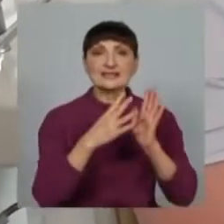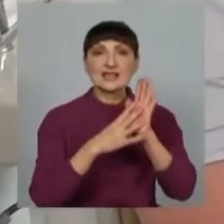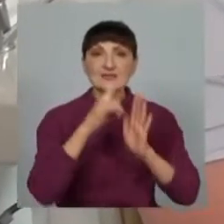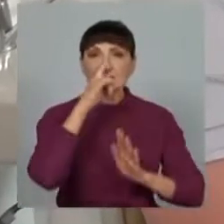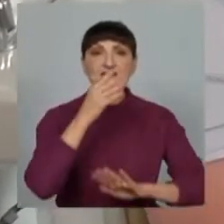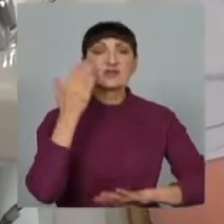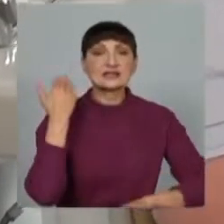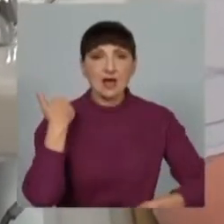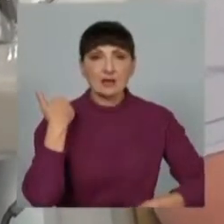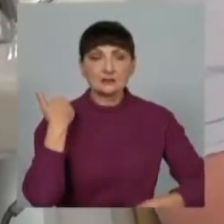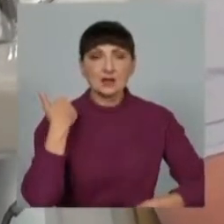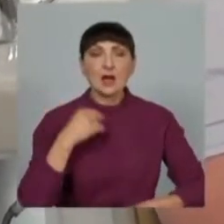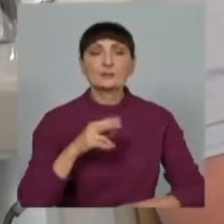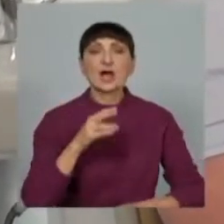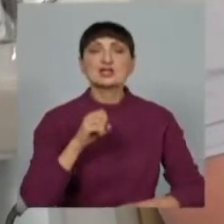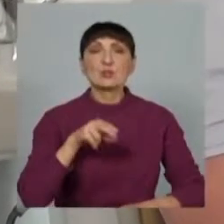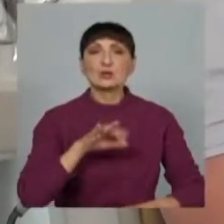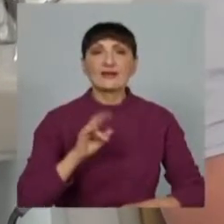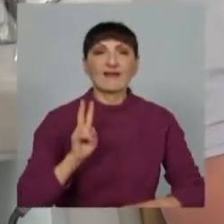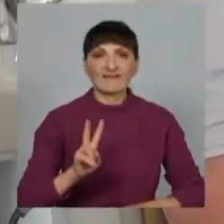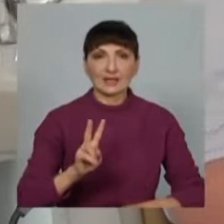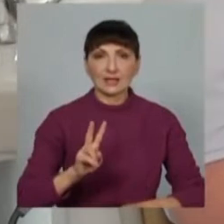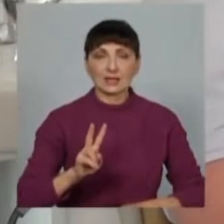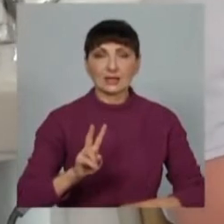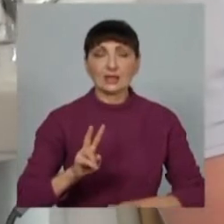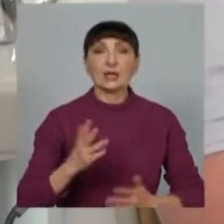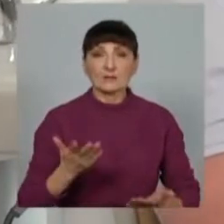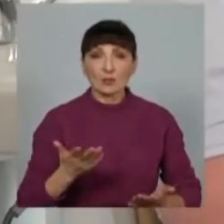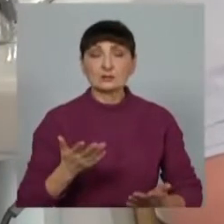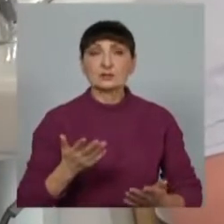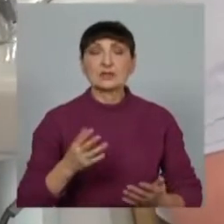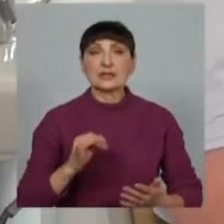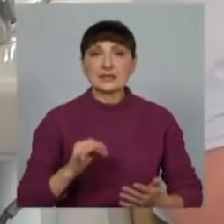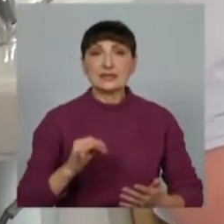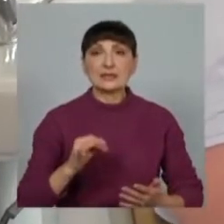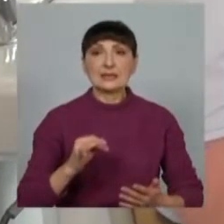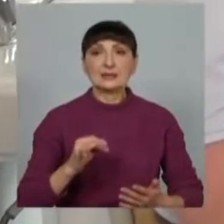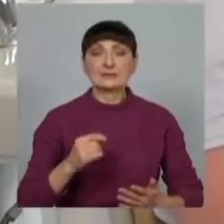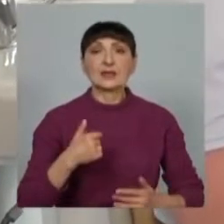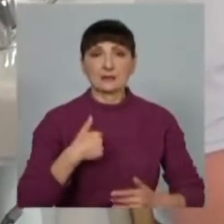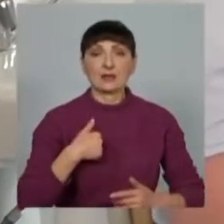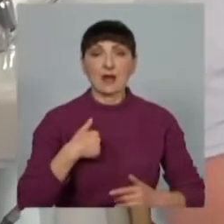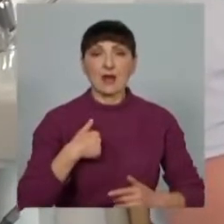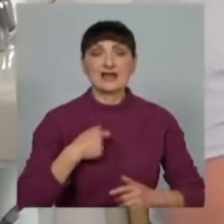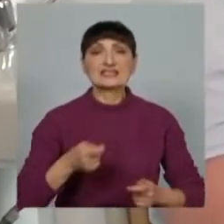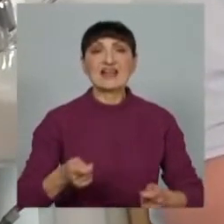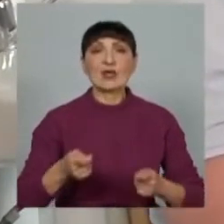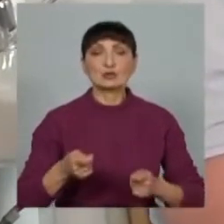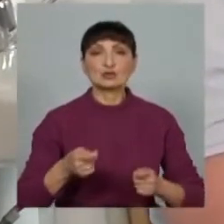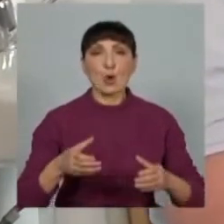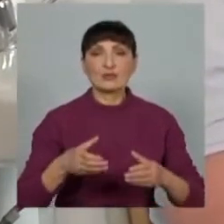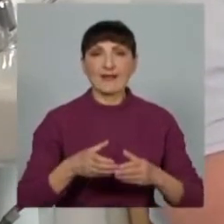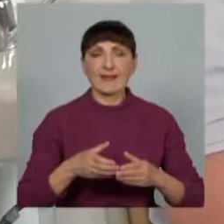назад, подписался «Спутник В». Ну, так вот. Меня зовут Януш Григорьевич, я заведующий отделением